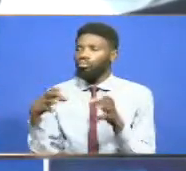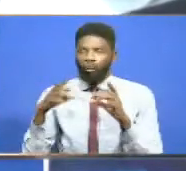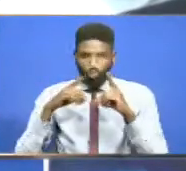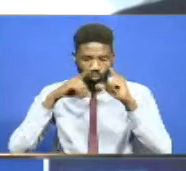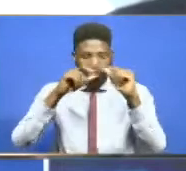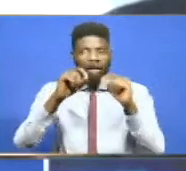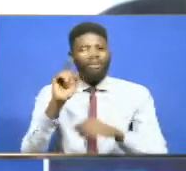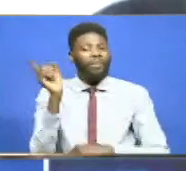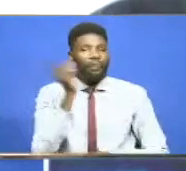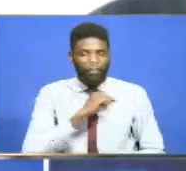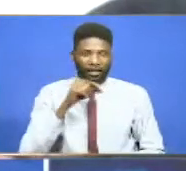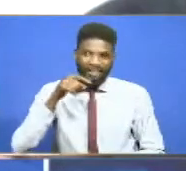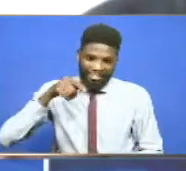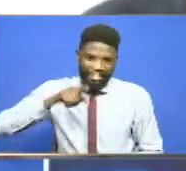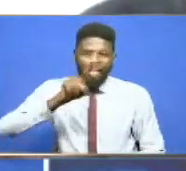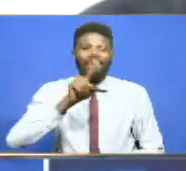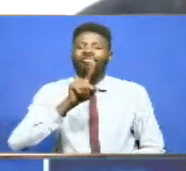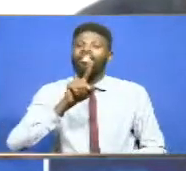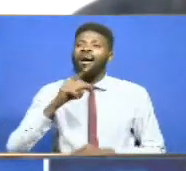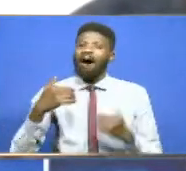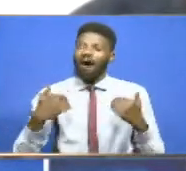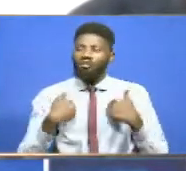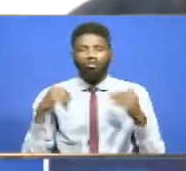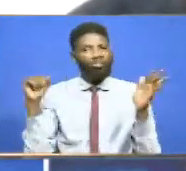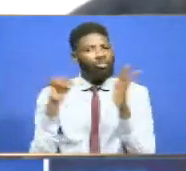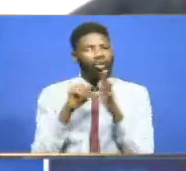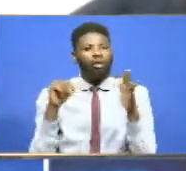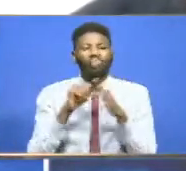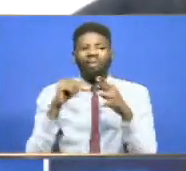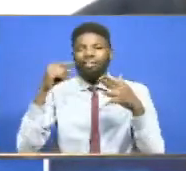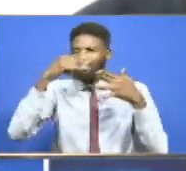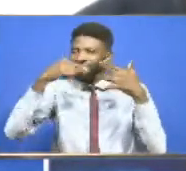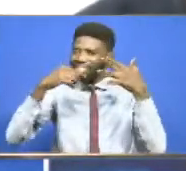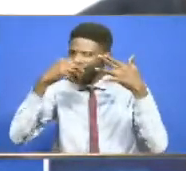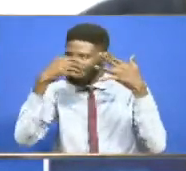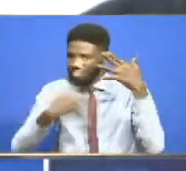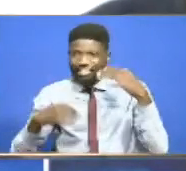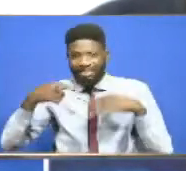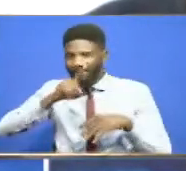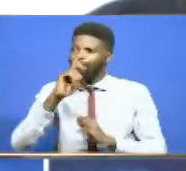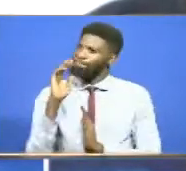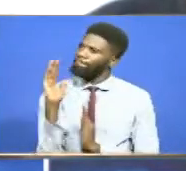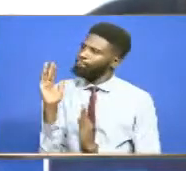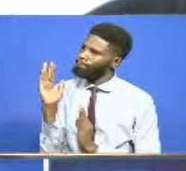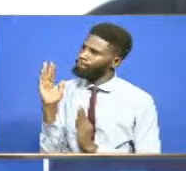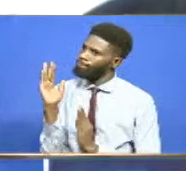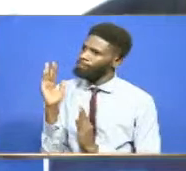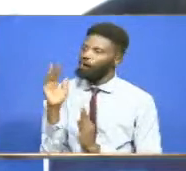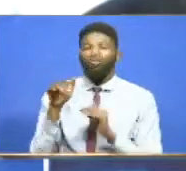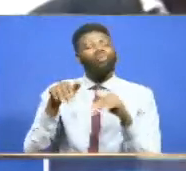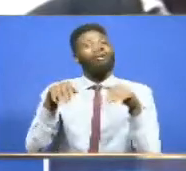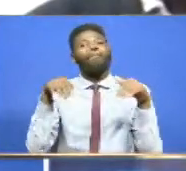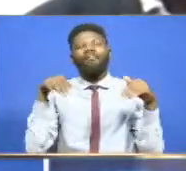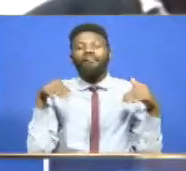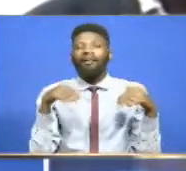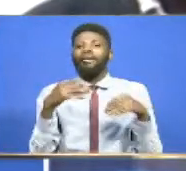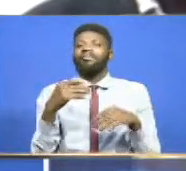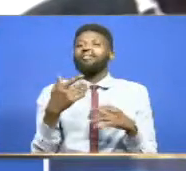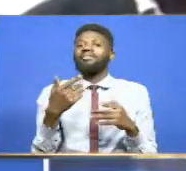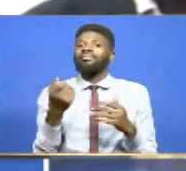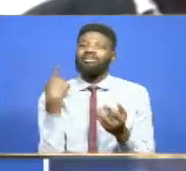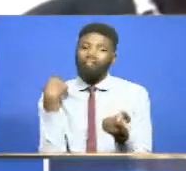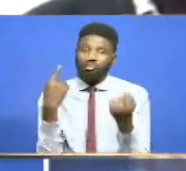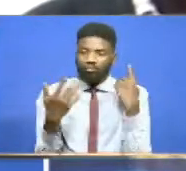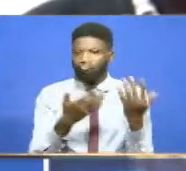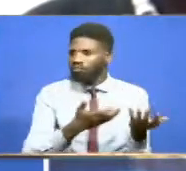wamesema kwamba wamekuwa na tabu mingi sana, wanalala panda wakingoja chai iperekwe kwa factory, na saa